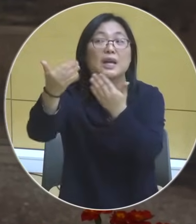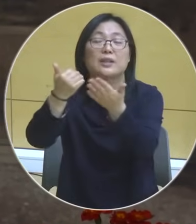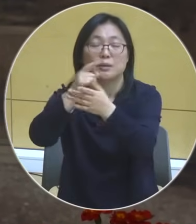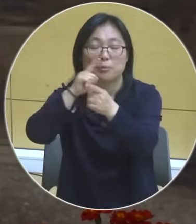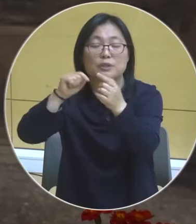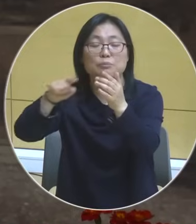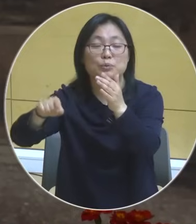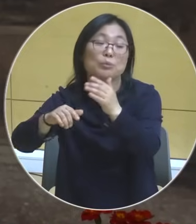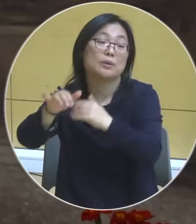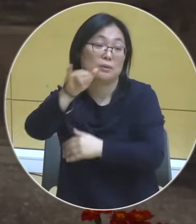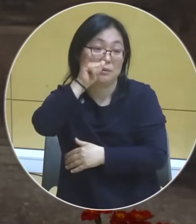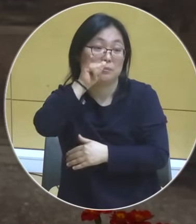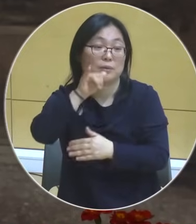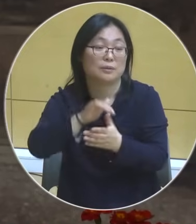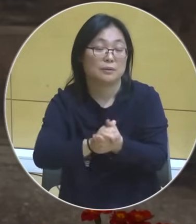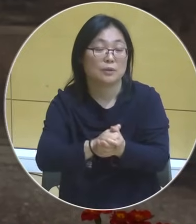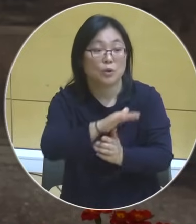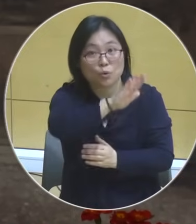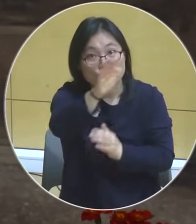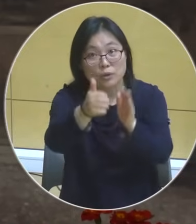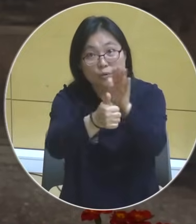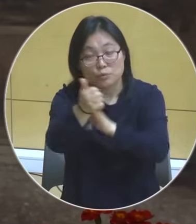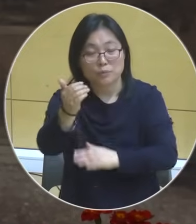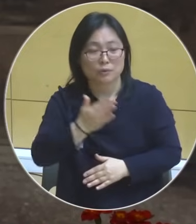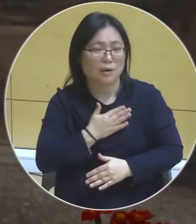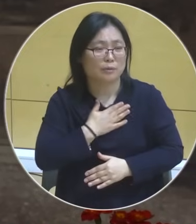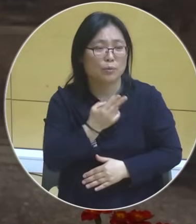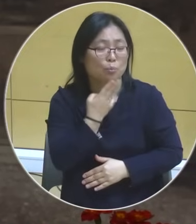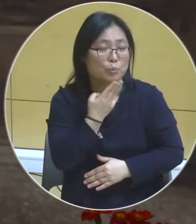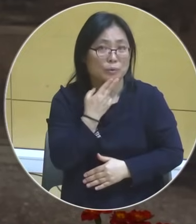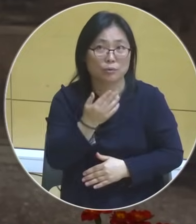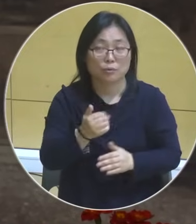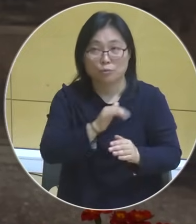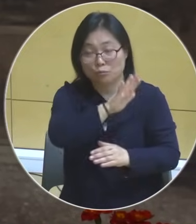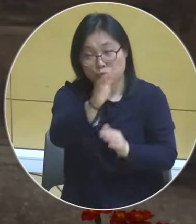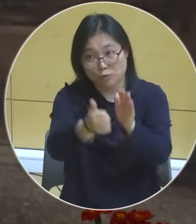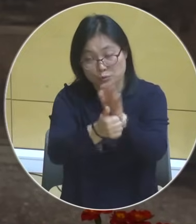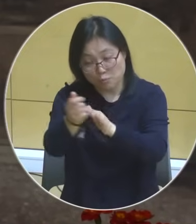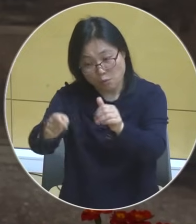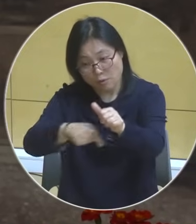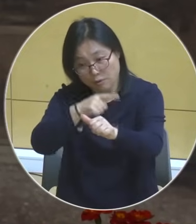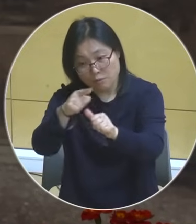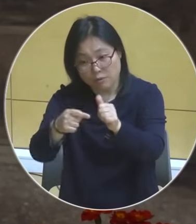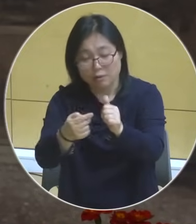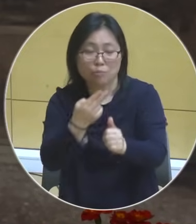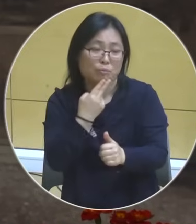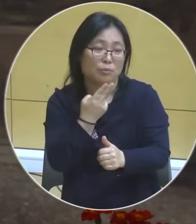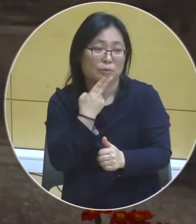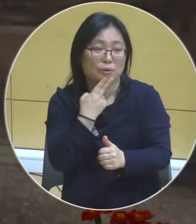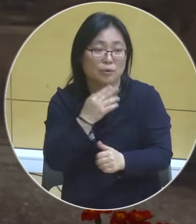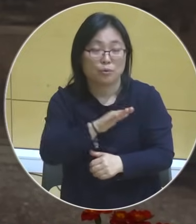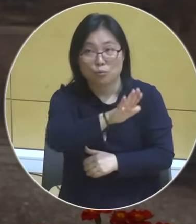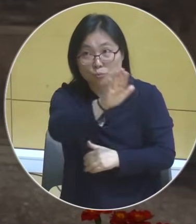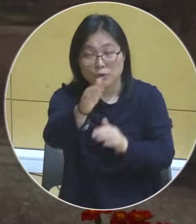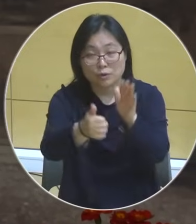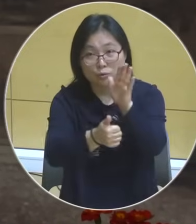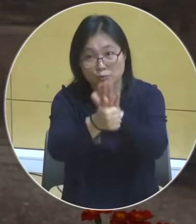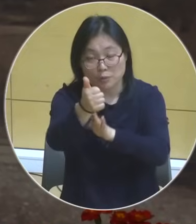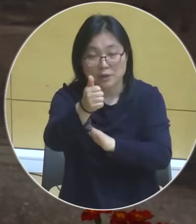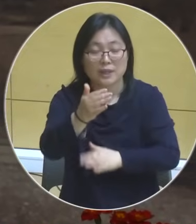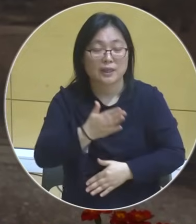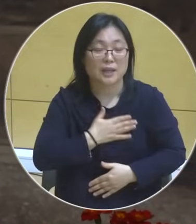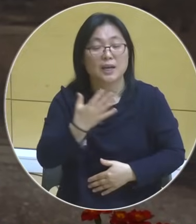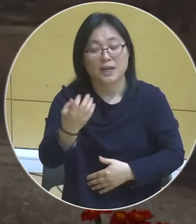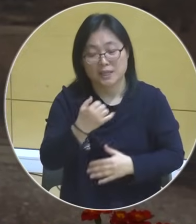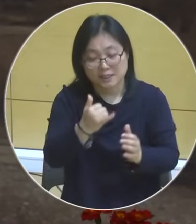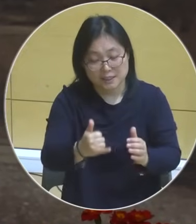말씀에서 나옵니다. 맞습니다. 우리의 소망은 나에게서 나오지 않습니다. 우리의 소망은 환경에서 나오지 않습니다. 우리의 소망은 내가